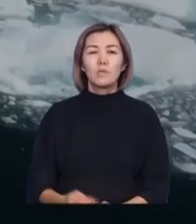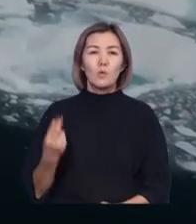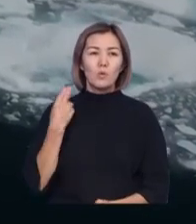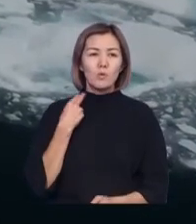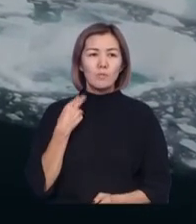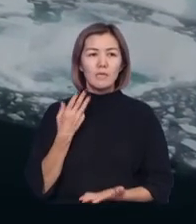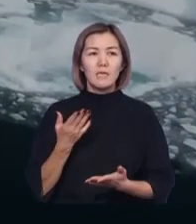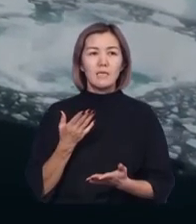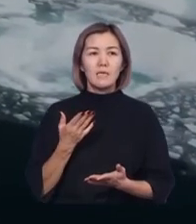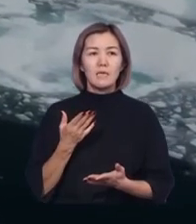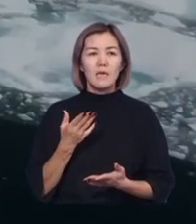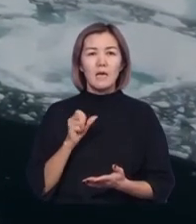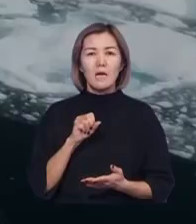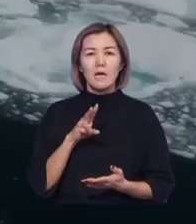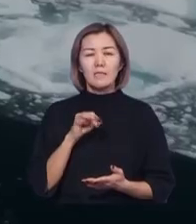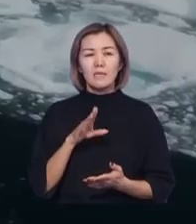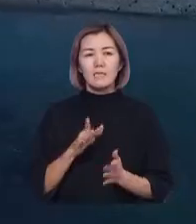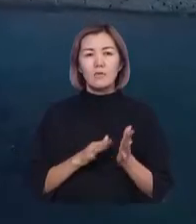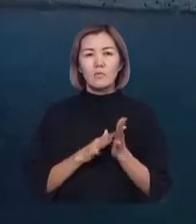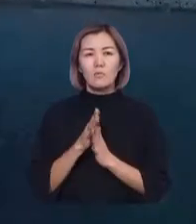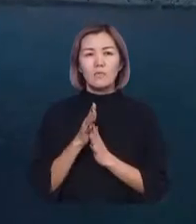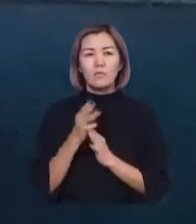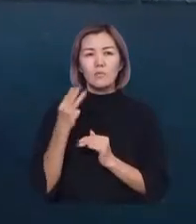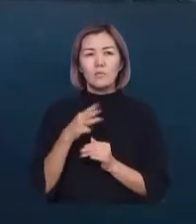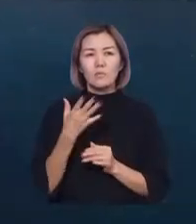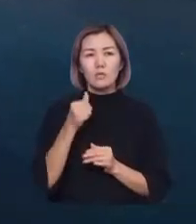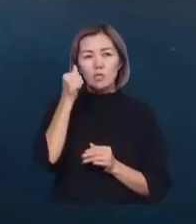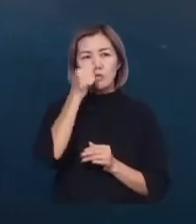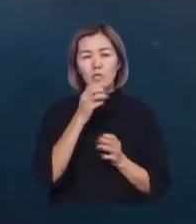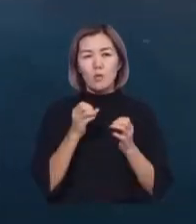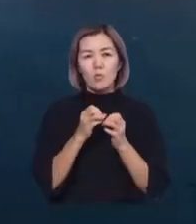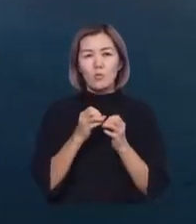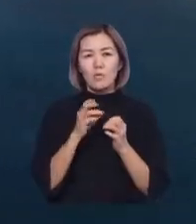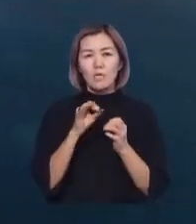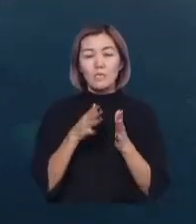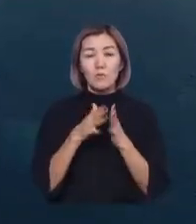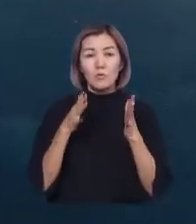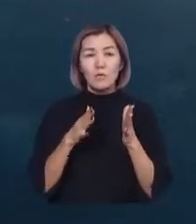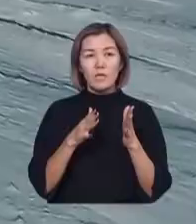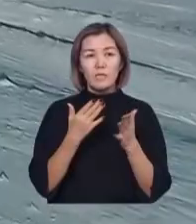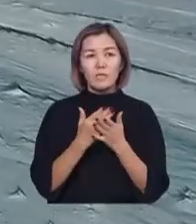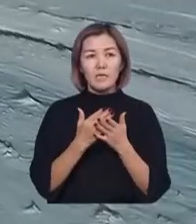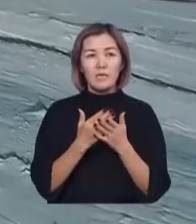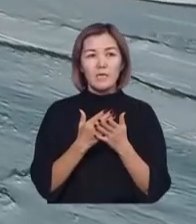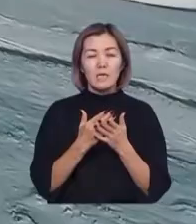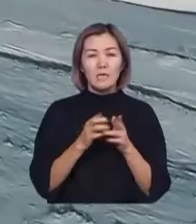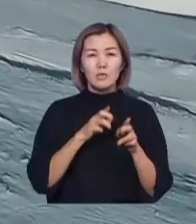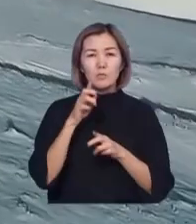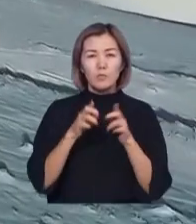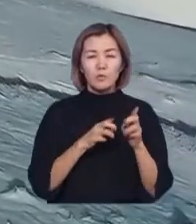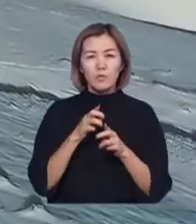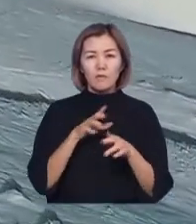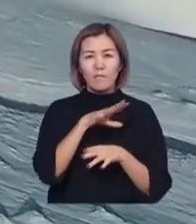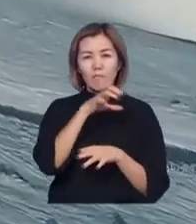Ұлыбританиялық ғалымдар Антарктида түбегіндегі өсімдіктер жамылғысының 35 жылда 10 есе ұлғайғанын анықтады. Бұл деректер спутниктік суреттерді